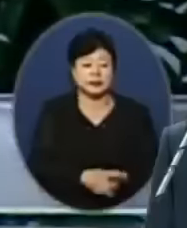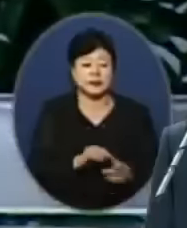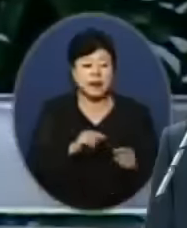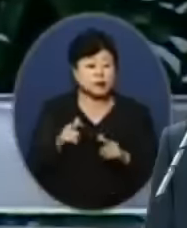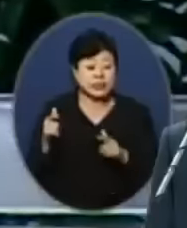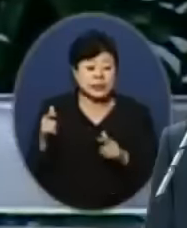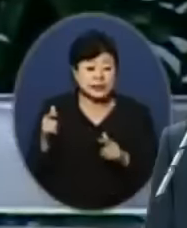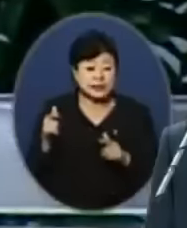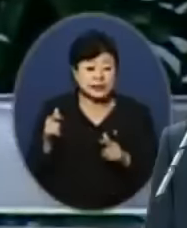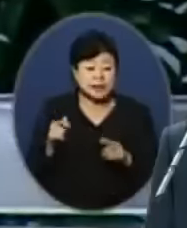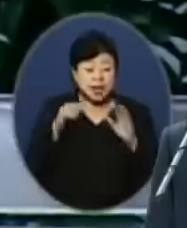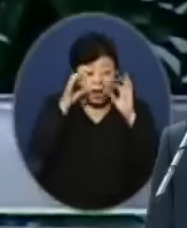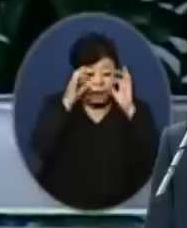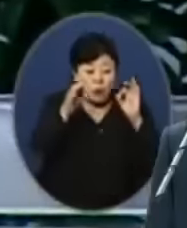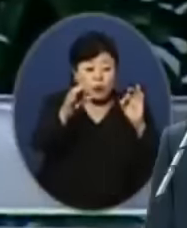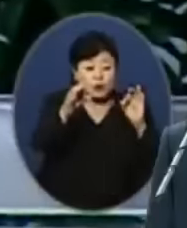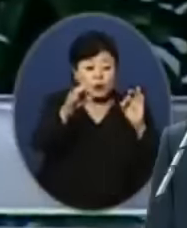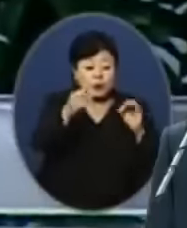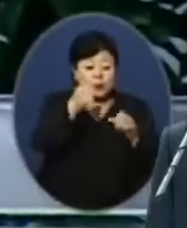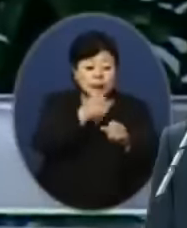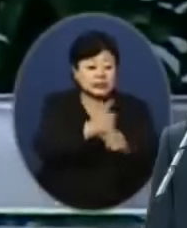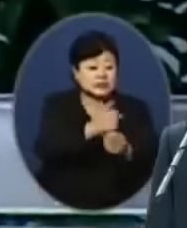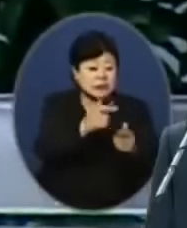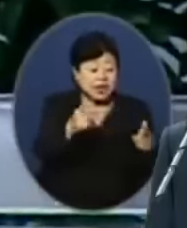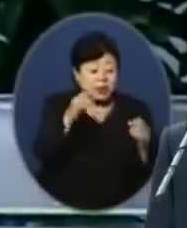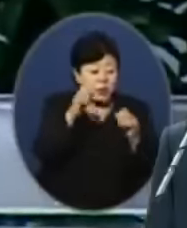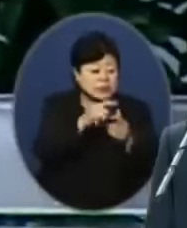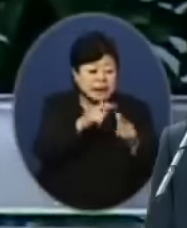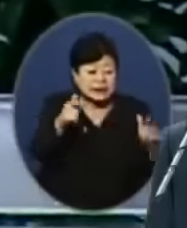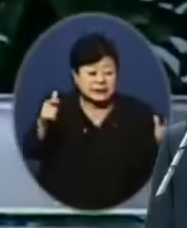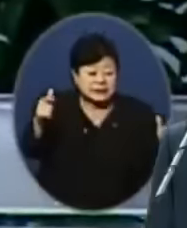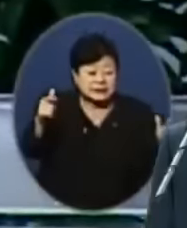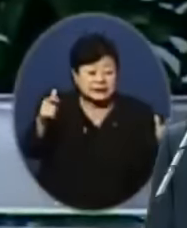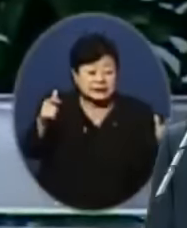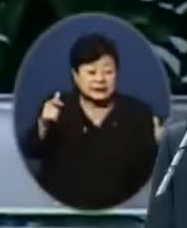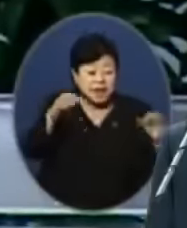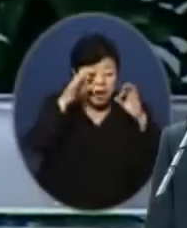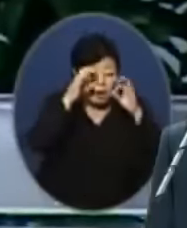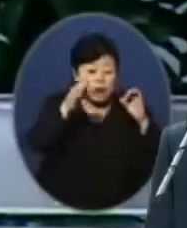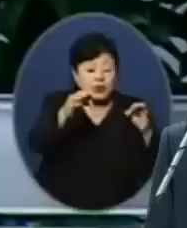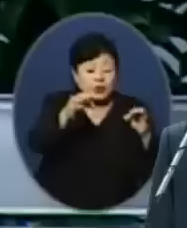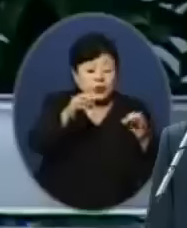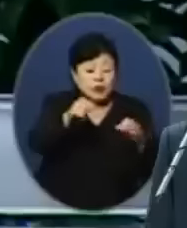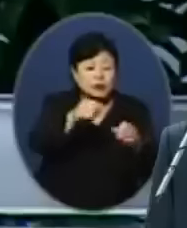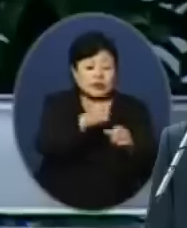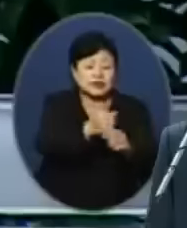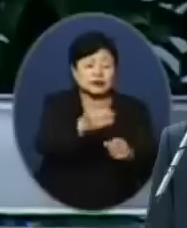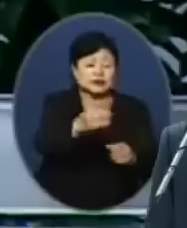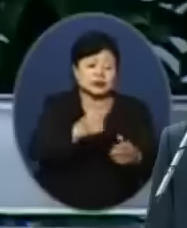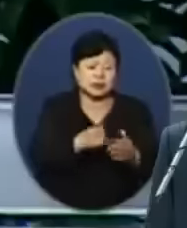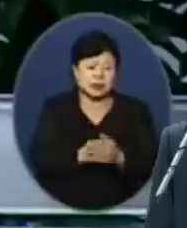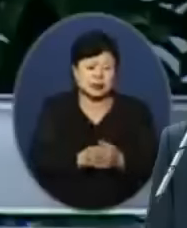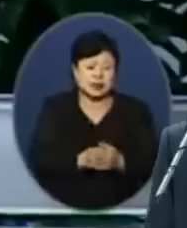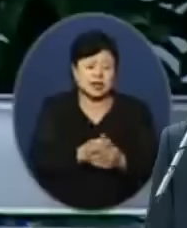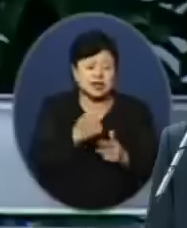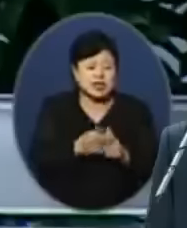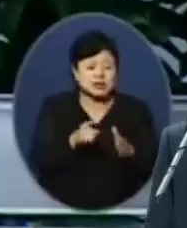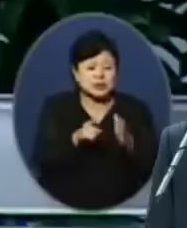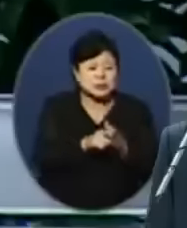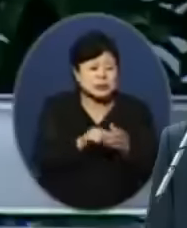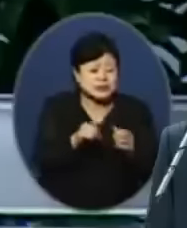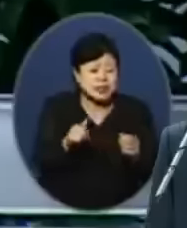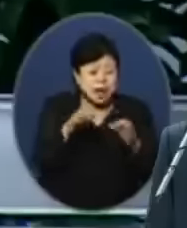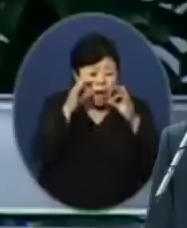만물이 보이는 것으로 지어지지 않고 보이지 않은 것이 보이는 것을 만드는 것입니다. 그러므로 우리 예수 믿는